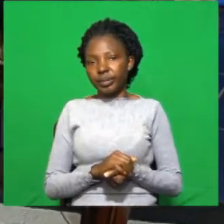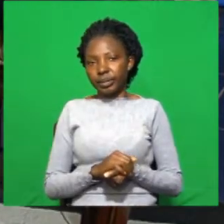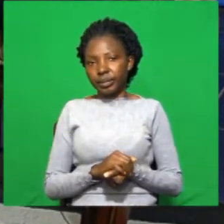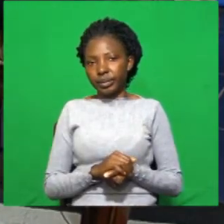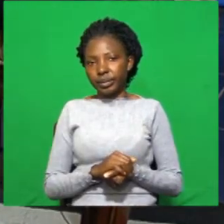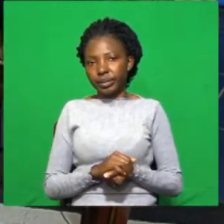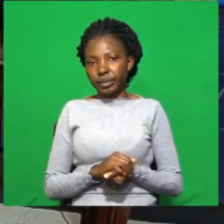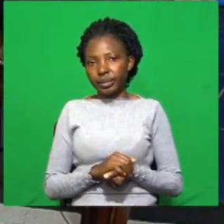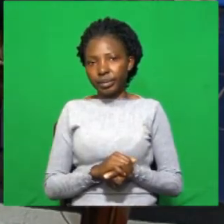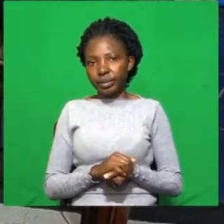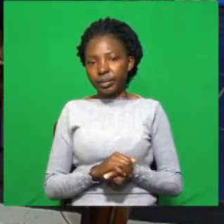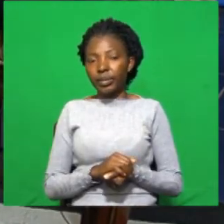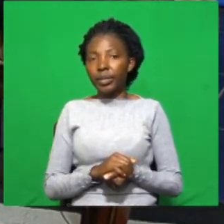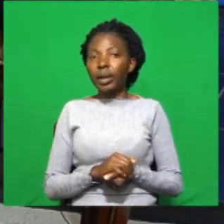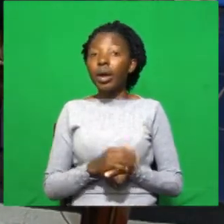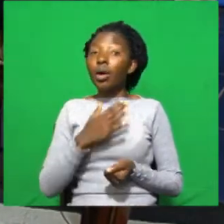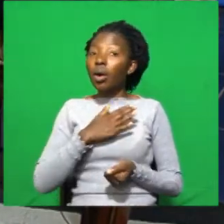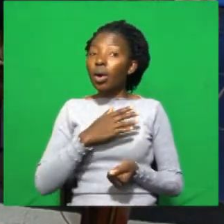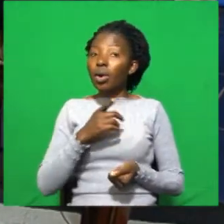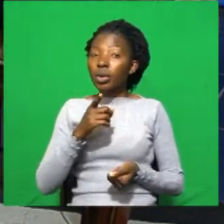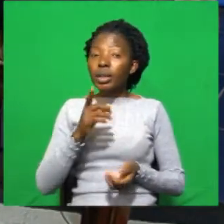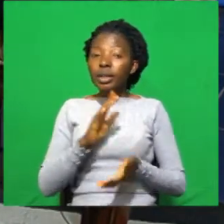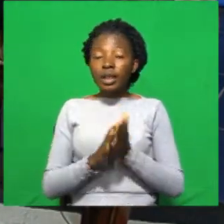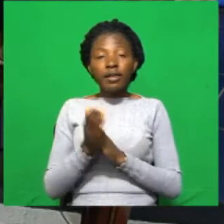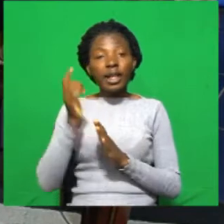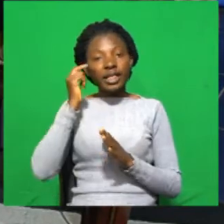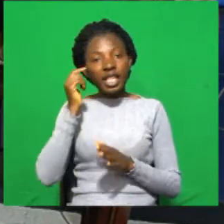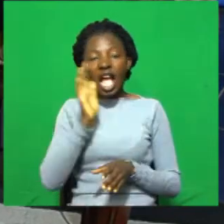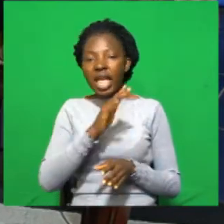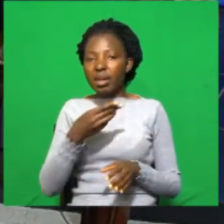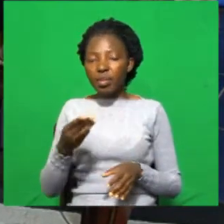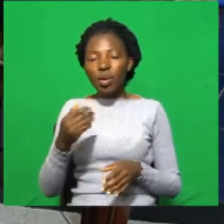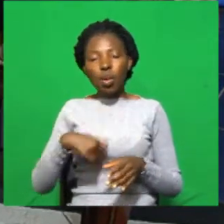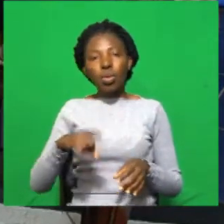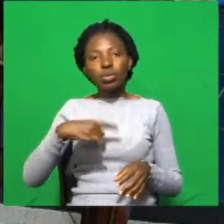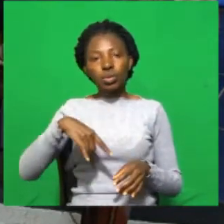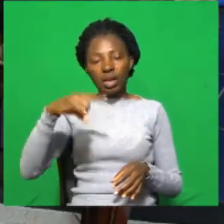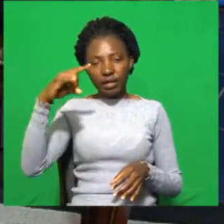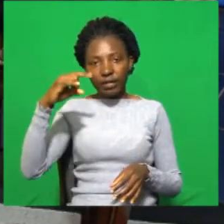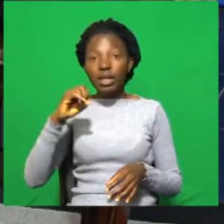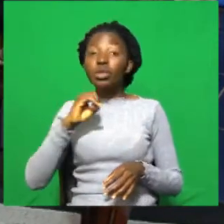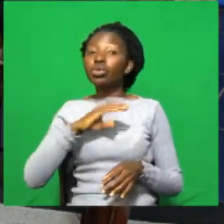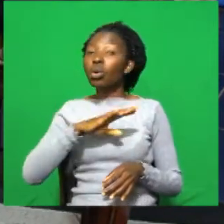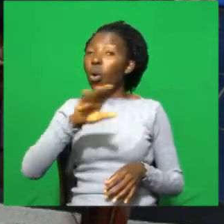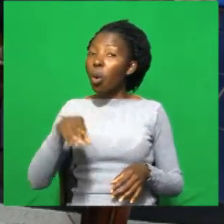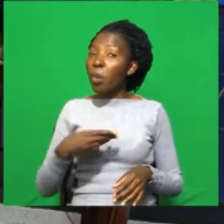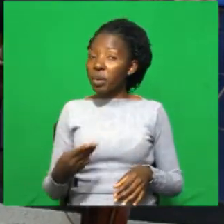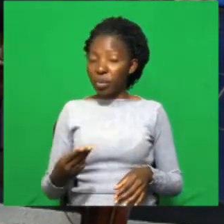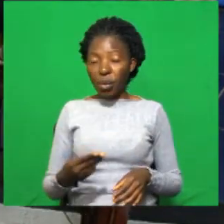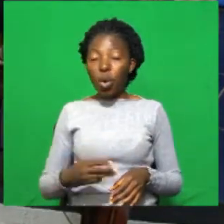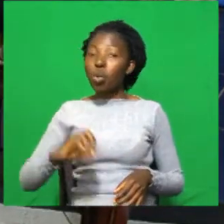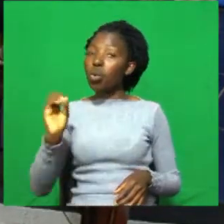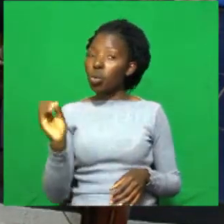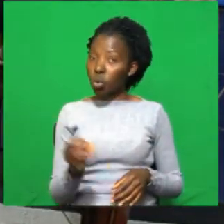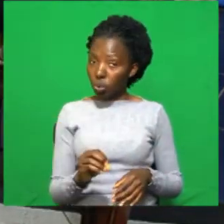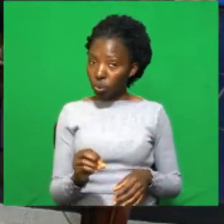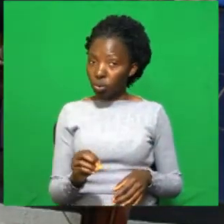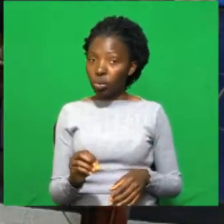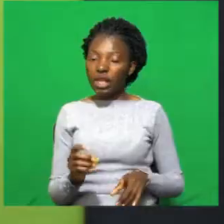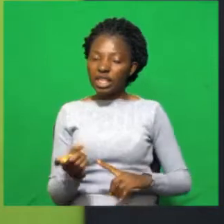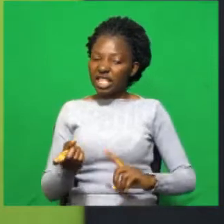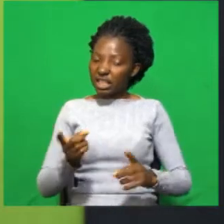Ndaida kutanga ndarambidza pfungwa yekuti zvisaite kunge kune vamwe vakatoenda. Mazvinzwa. Saka vanoenderana